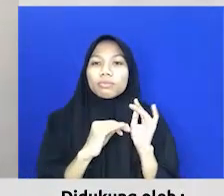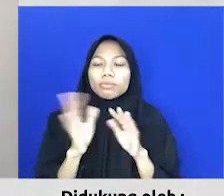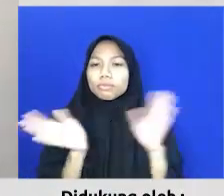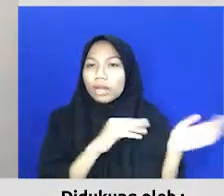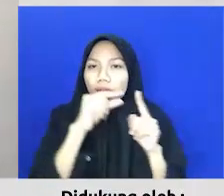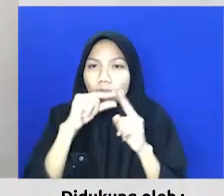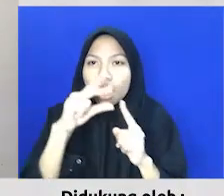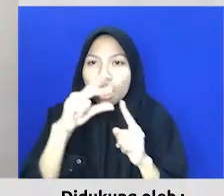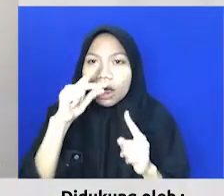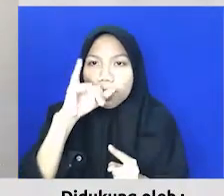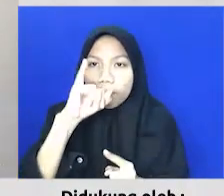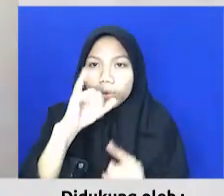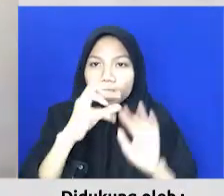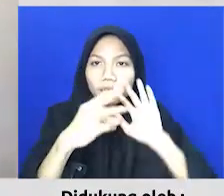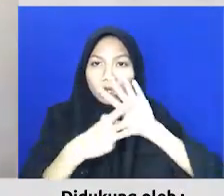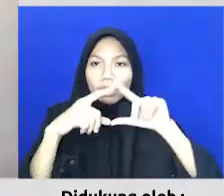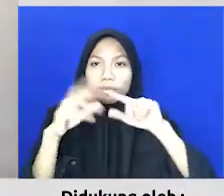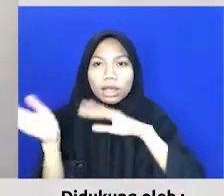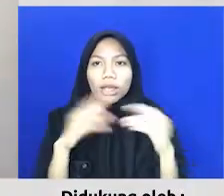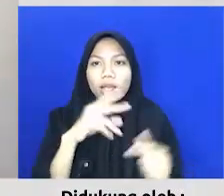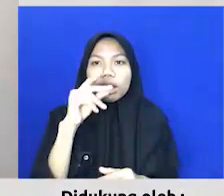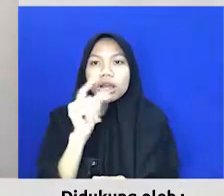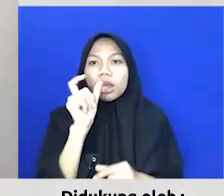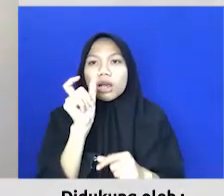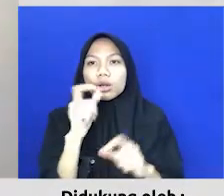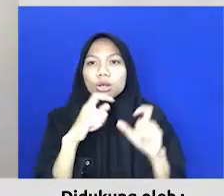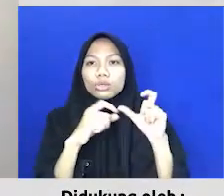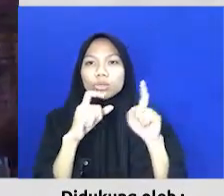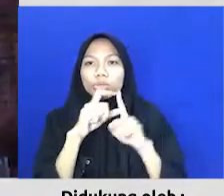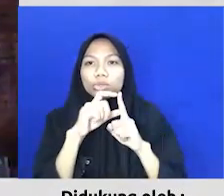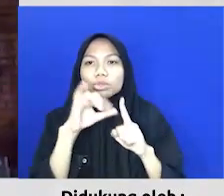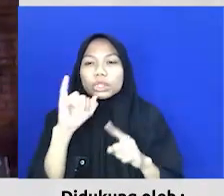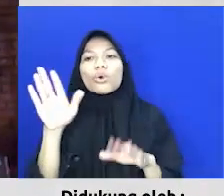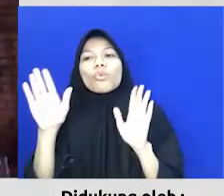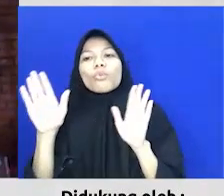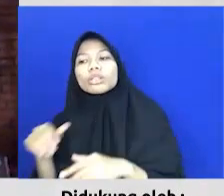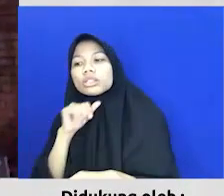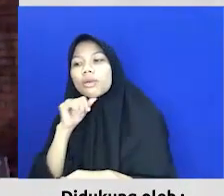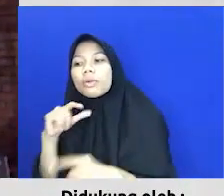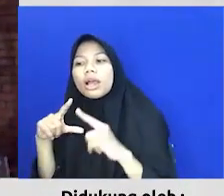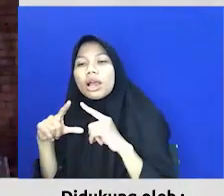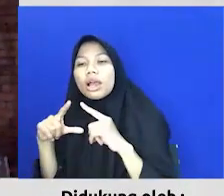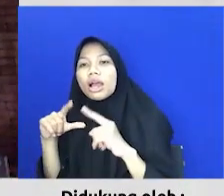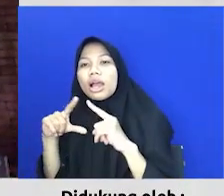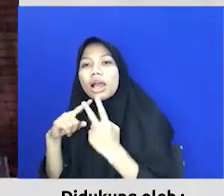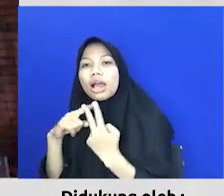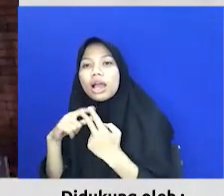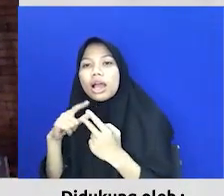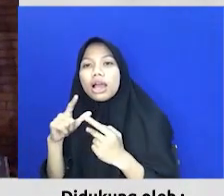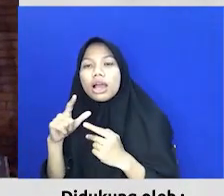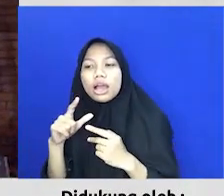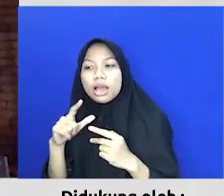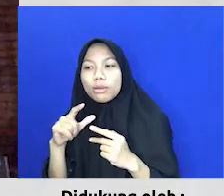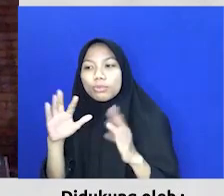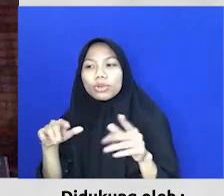akhir 90-an. Dan kemudian terlibat dalam banyak sekali penulisan skenario film-film yang menjadi penting di